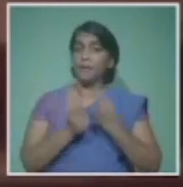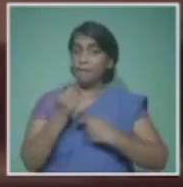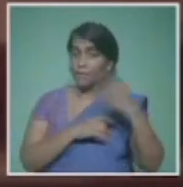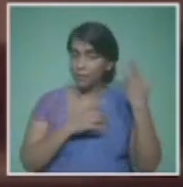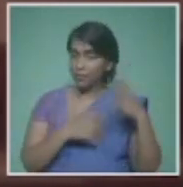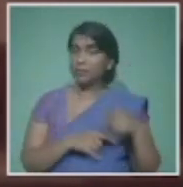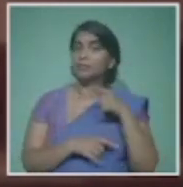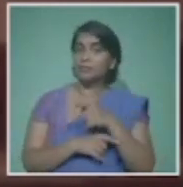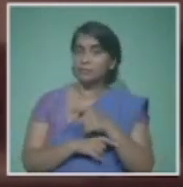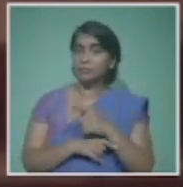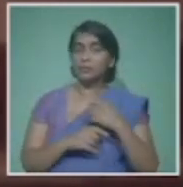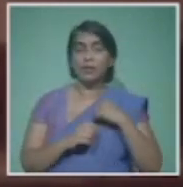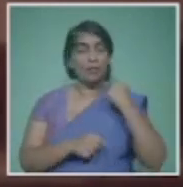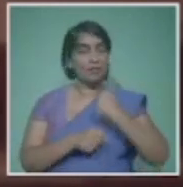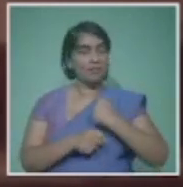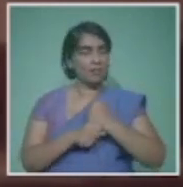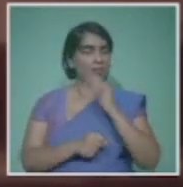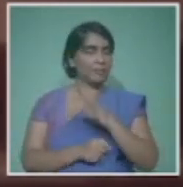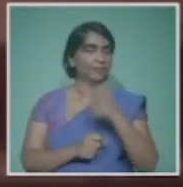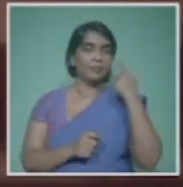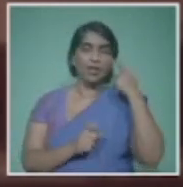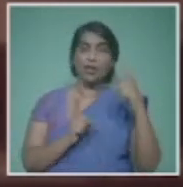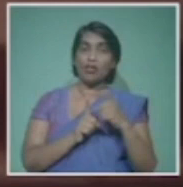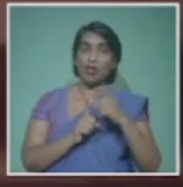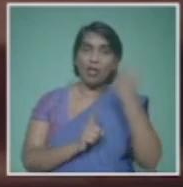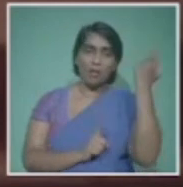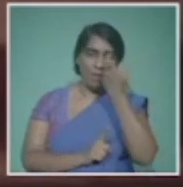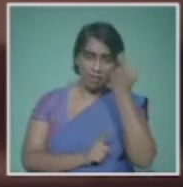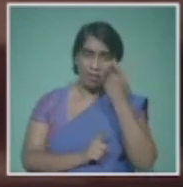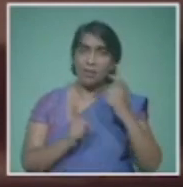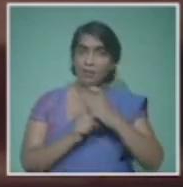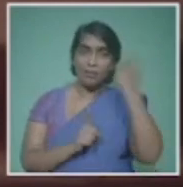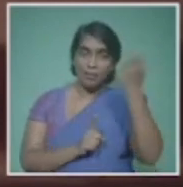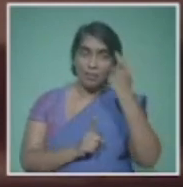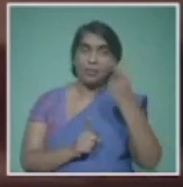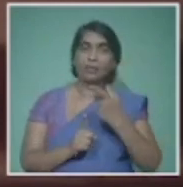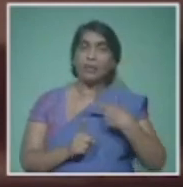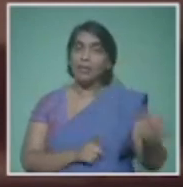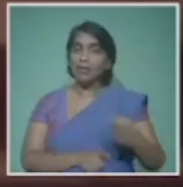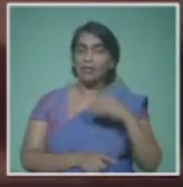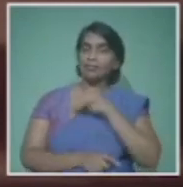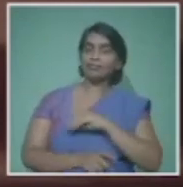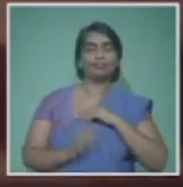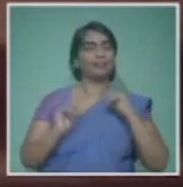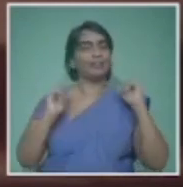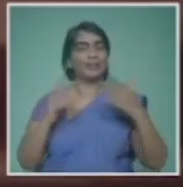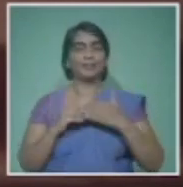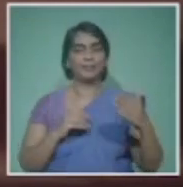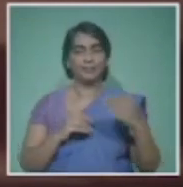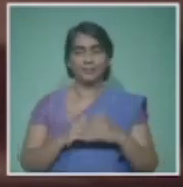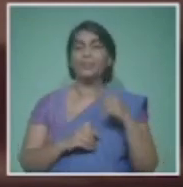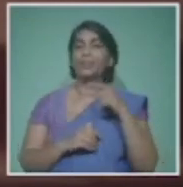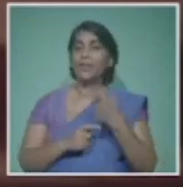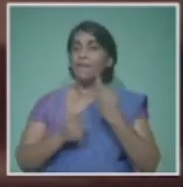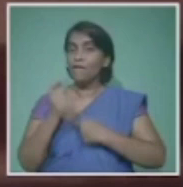malah tamunna selagi raja hadenwa dollar seagan. Dollar so agen, itu awalnya tuas dua ni itu ni dala. Itu orang